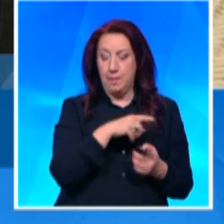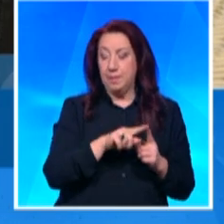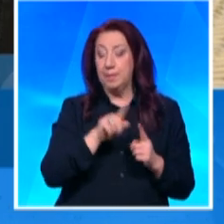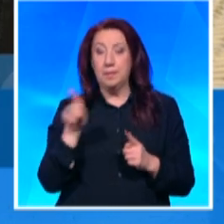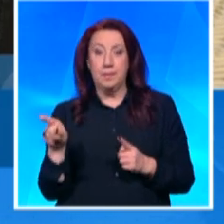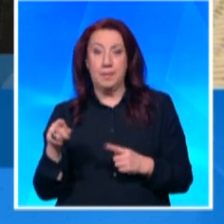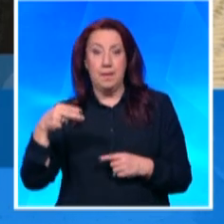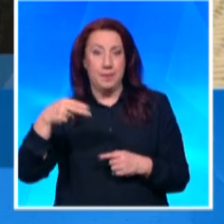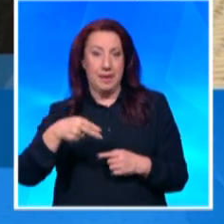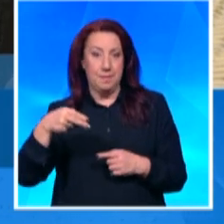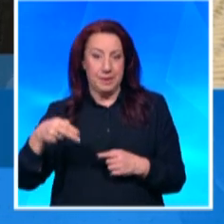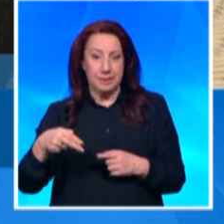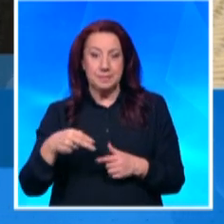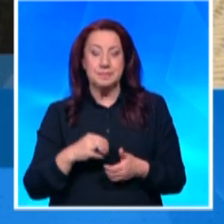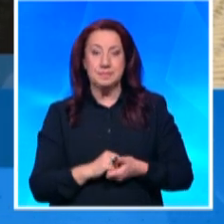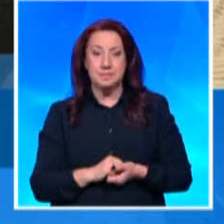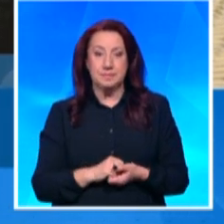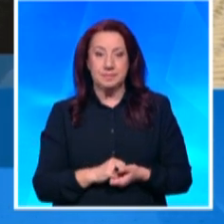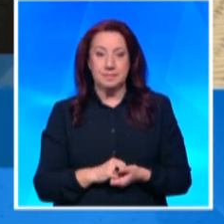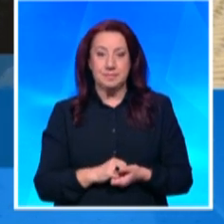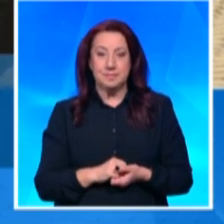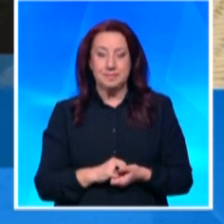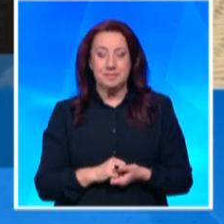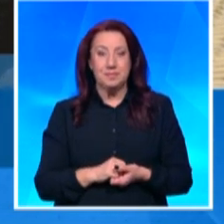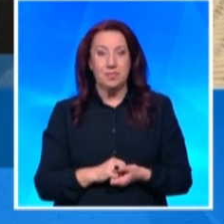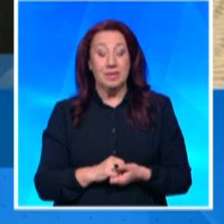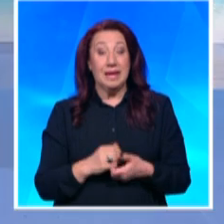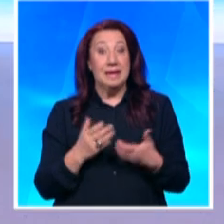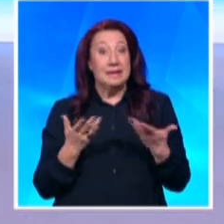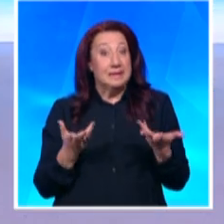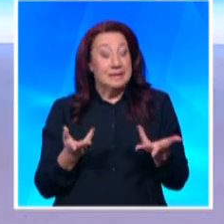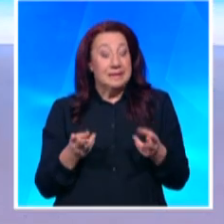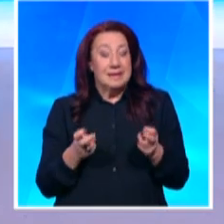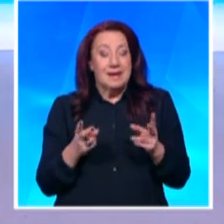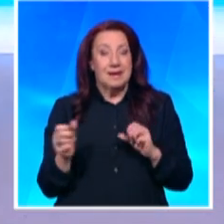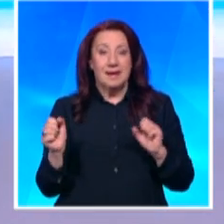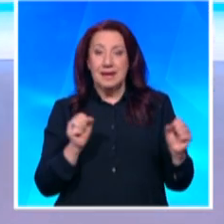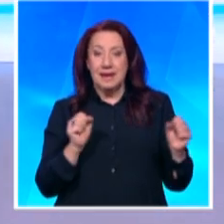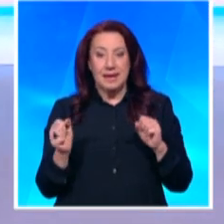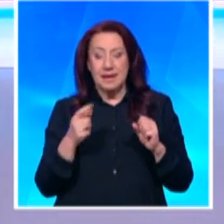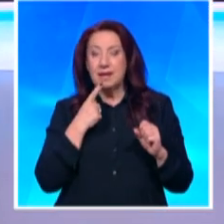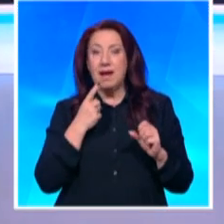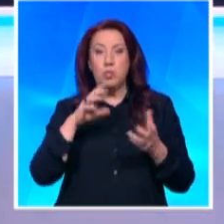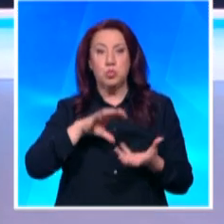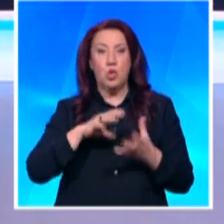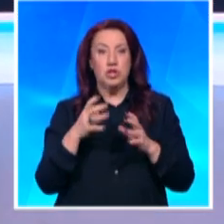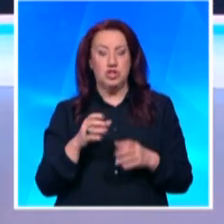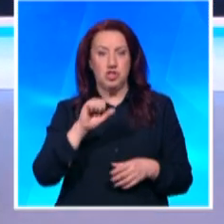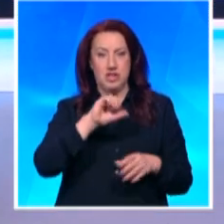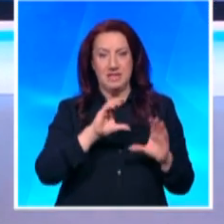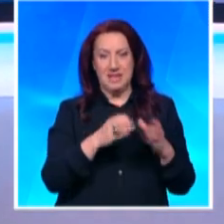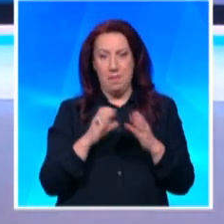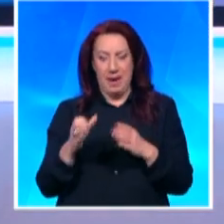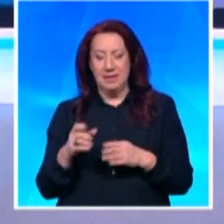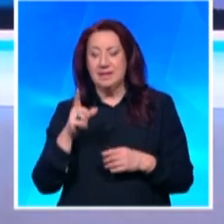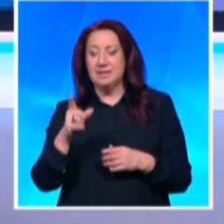Десислава Ризова за преговорите за редовна власт. Благодарим ти. А как реагираха политическите сили на заявката за отстраняване на